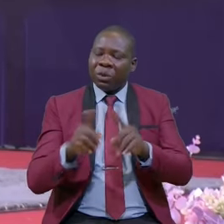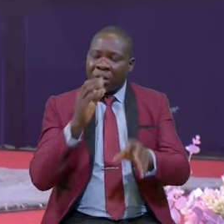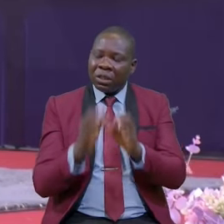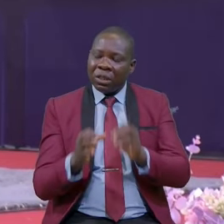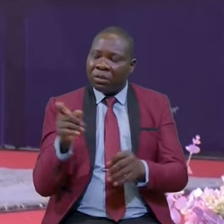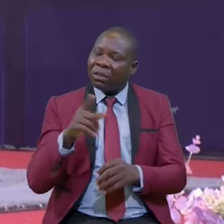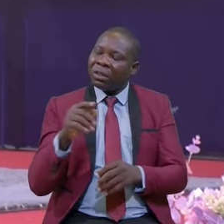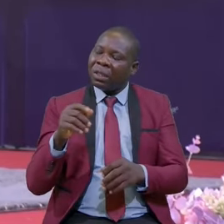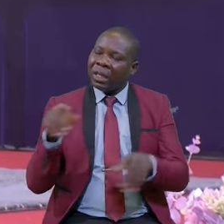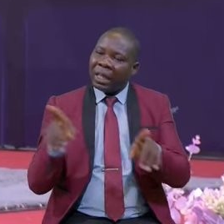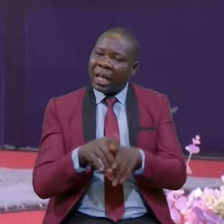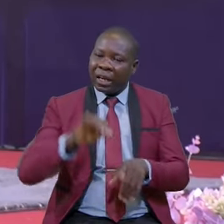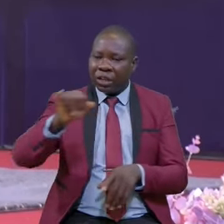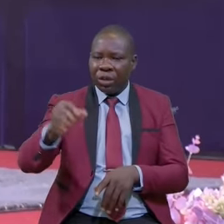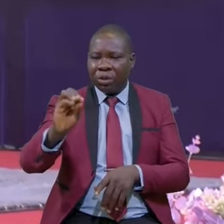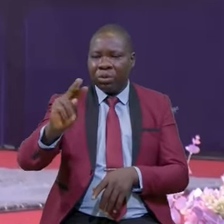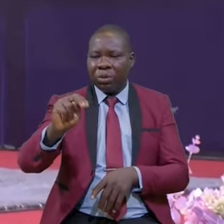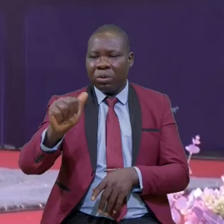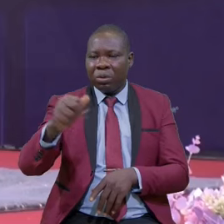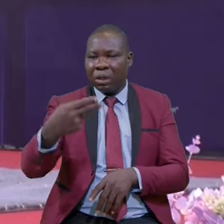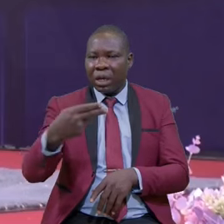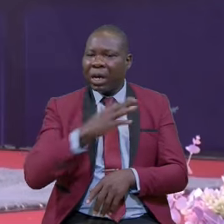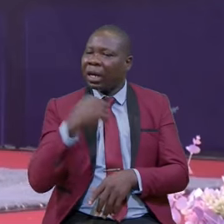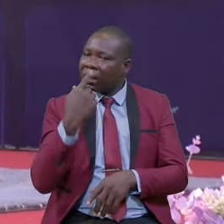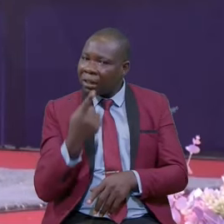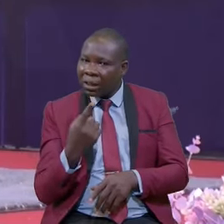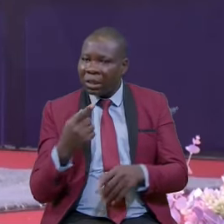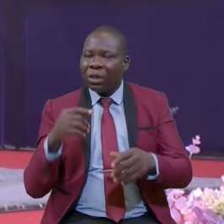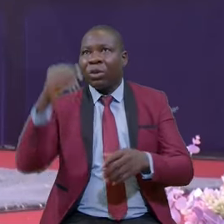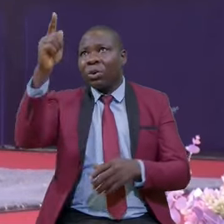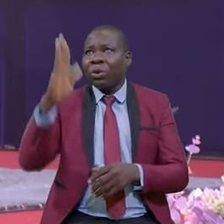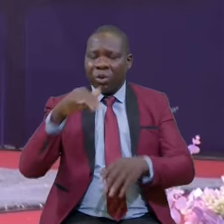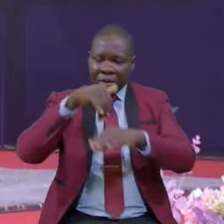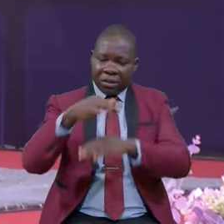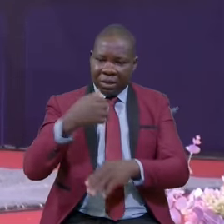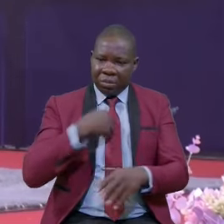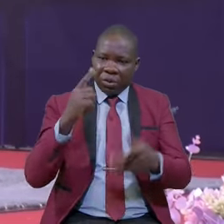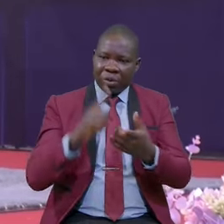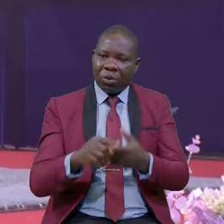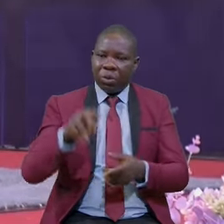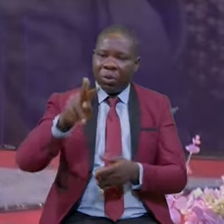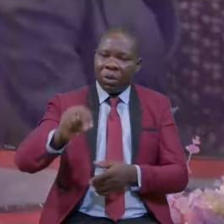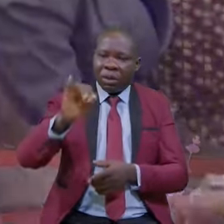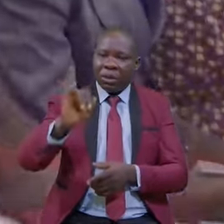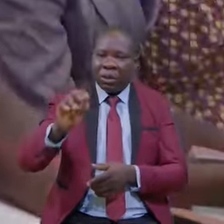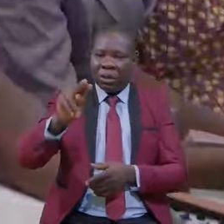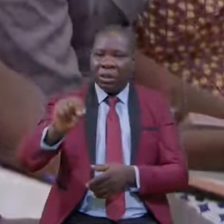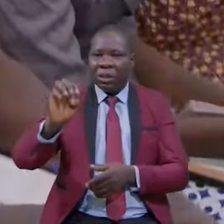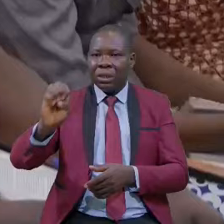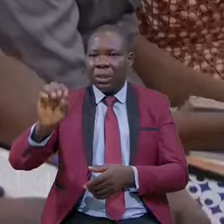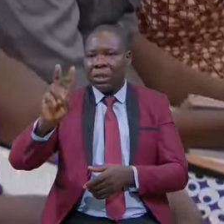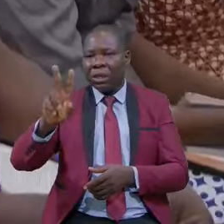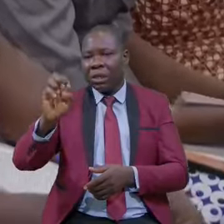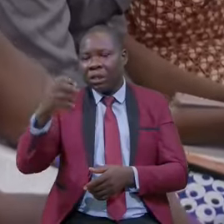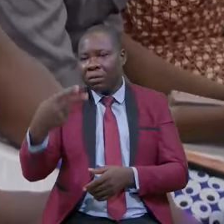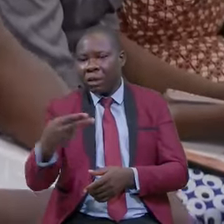à Ninive et tu me dis, tu me donnes ce message, encore 40 jours, et Ninive